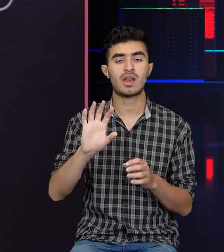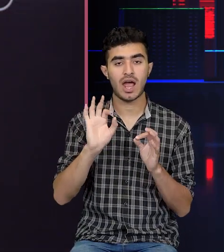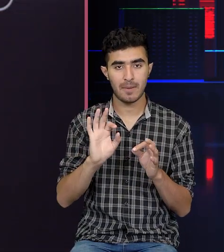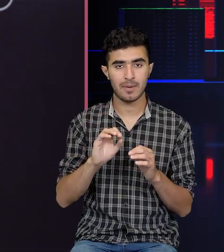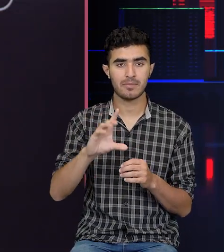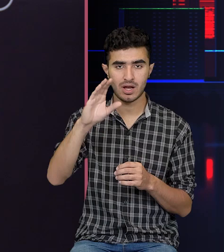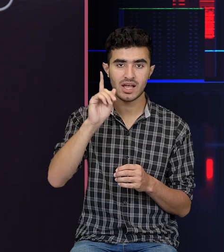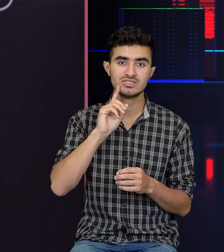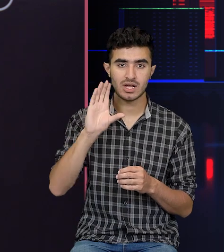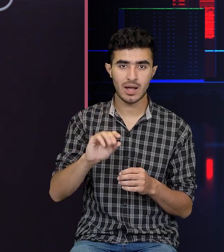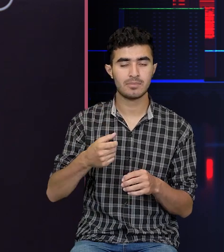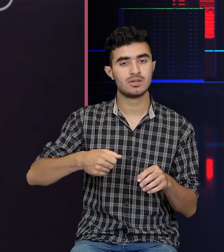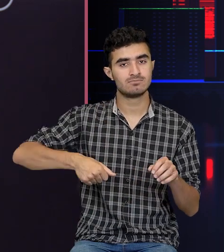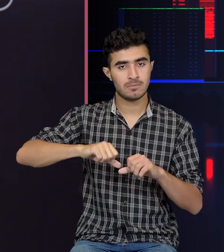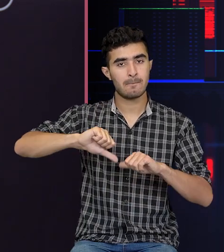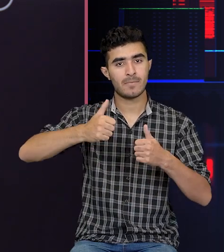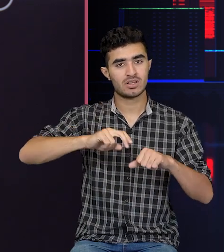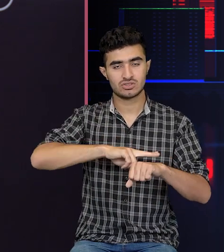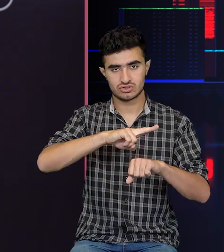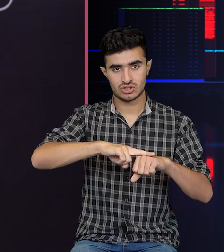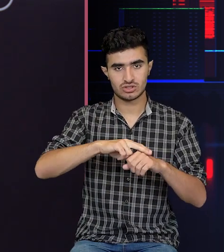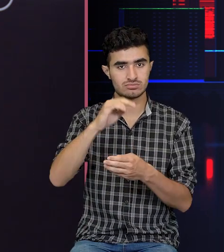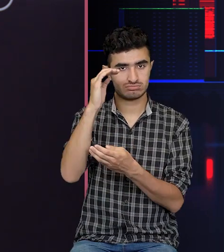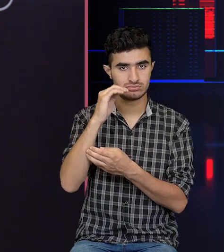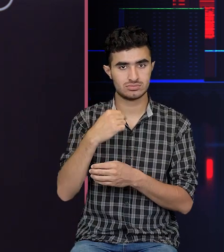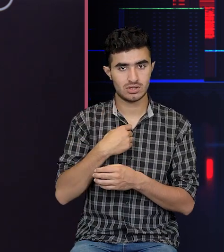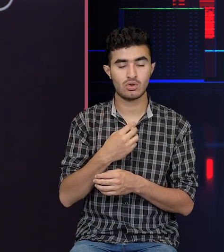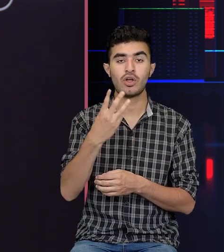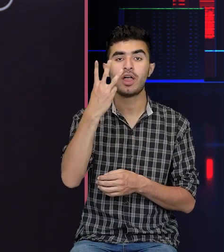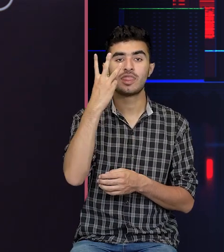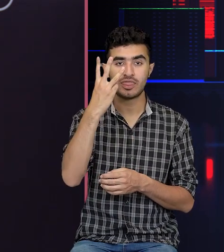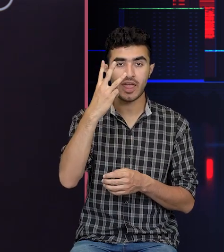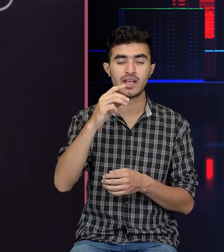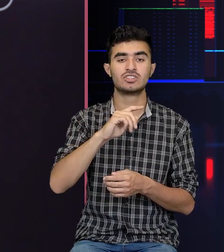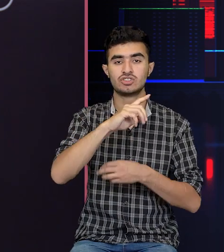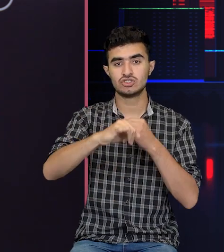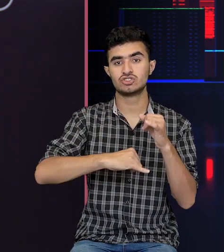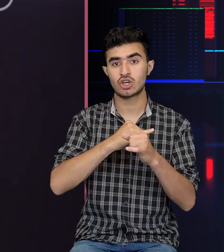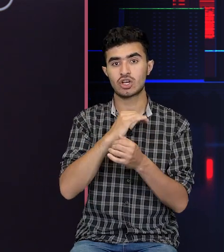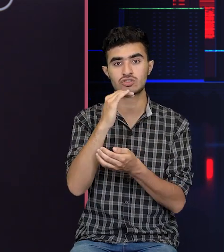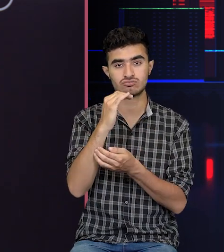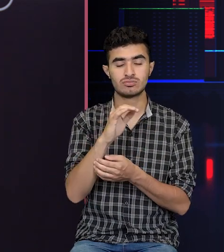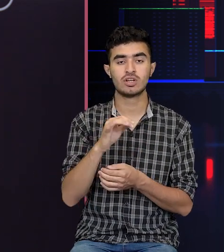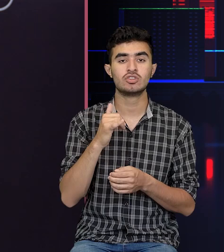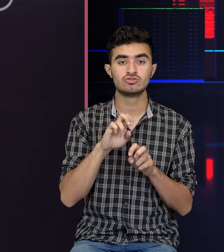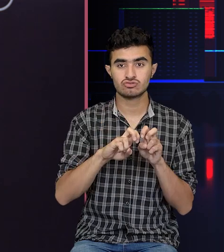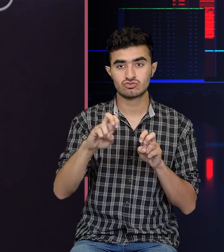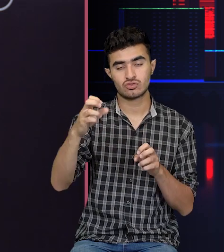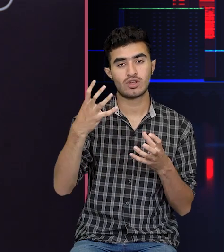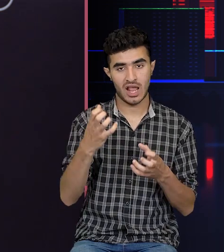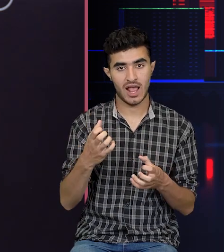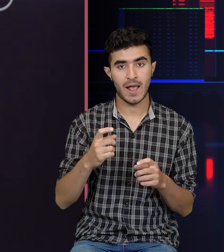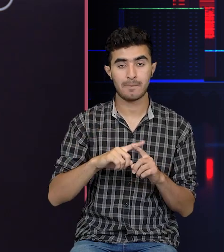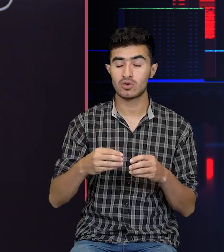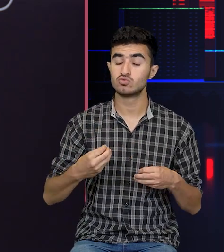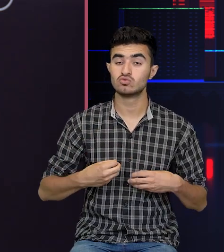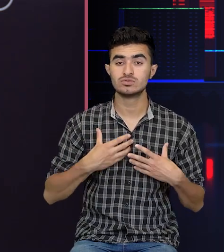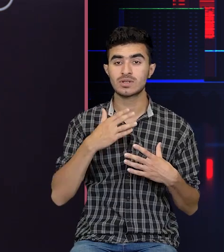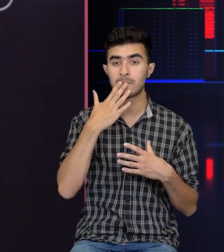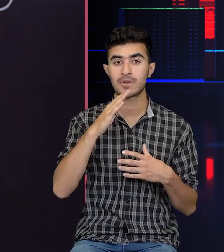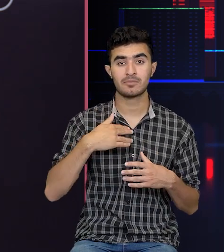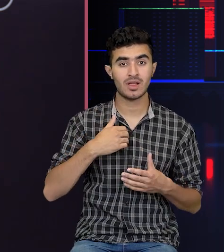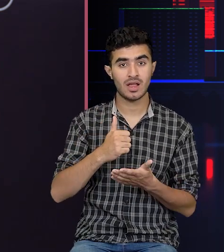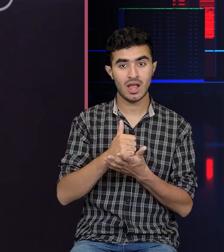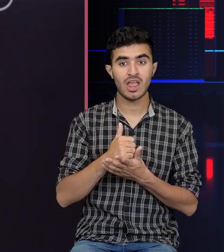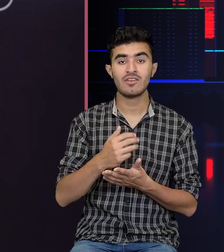1 से 2 दिन मैं अपनी गेम से भी पीछे चला गया। मैंने कहा कि अब मैं गेम, दिल टूटा कि मैं अब गेम में इतनी प्रैक्टिस नहीं करूँगा। डिसहार्ड होके